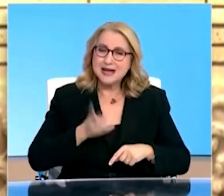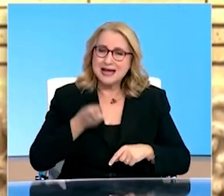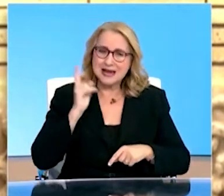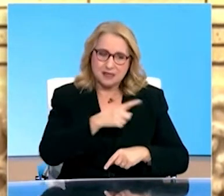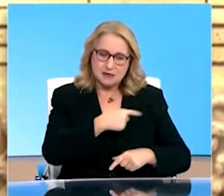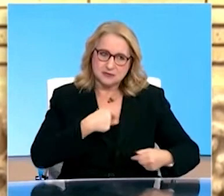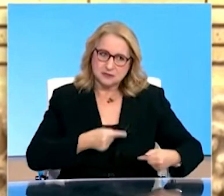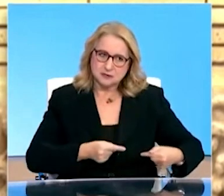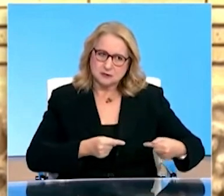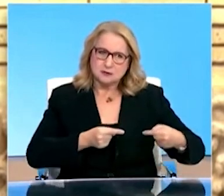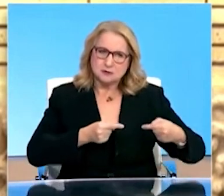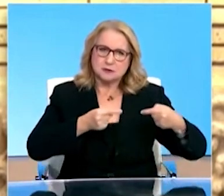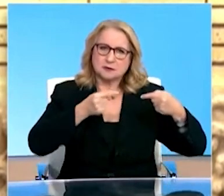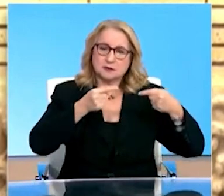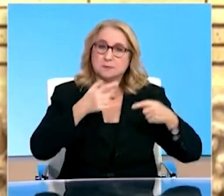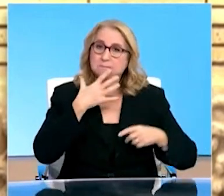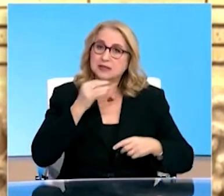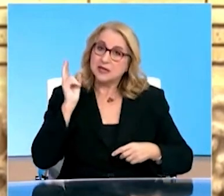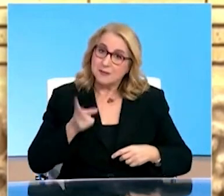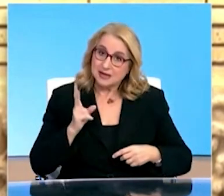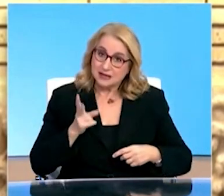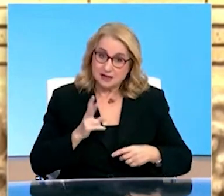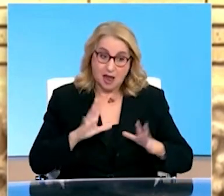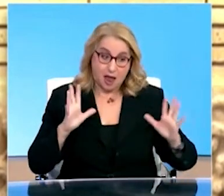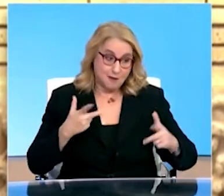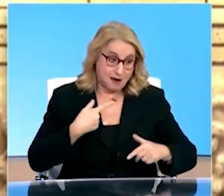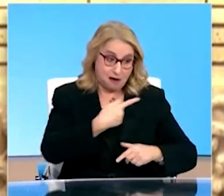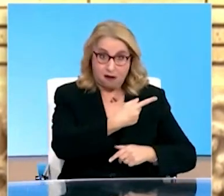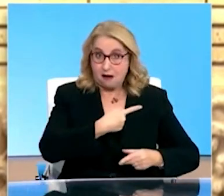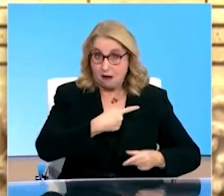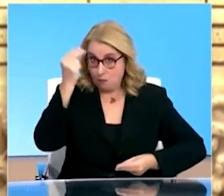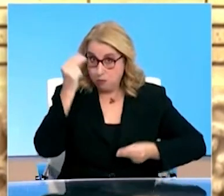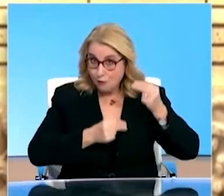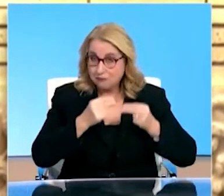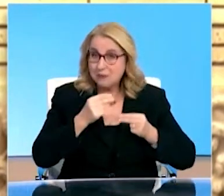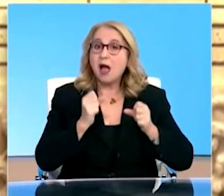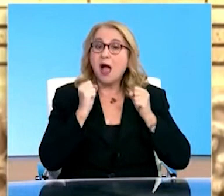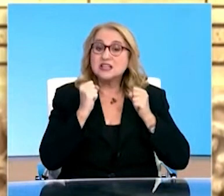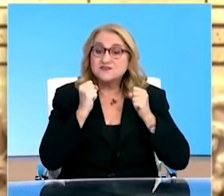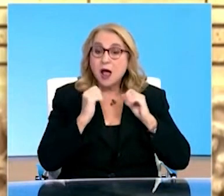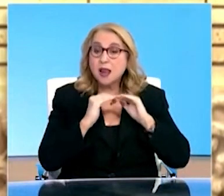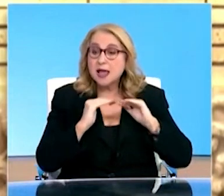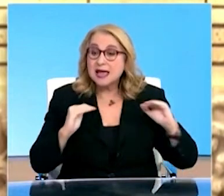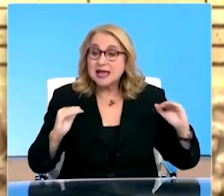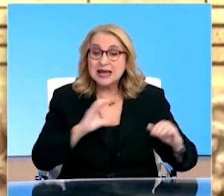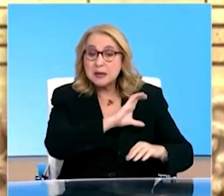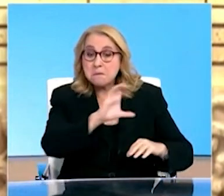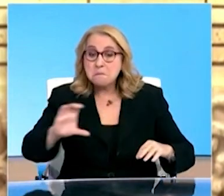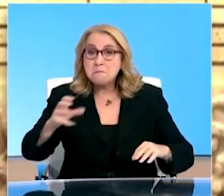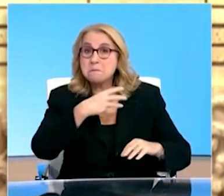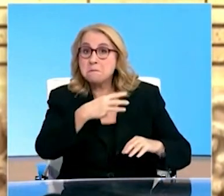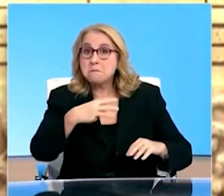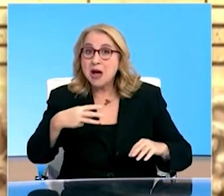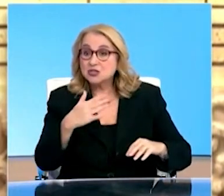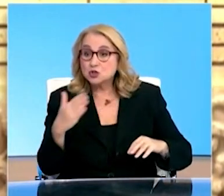μαζί τους την ασφάλεια και την ειρήνη στην Ανατολική Μεσόγειο. Γι' αυτό και είναι εξαιρετικά σημαντικό ότι